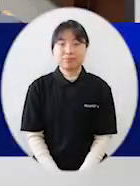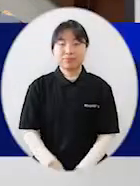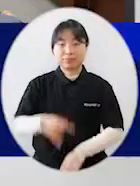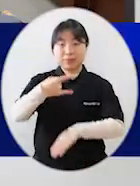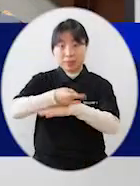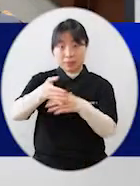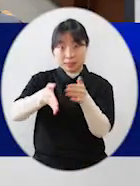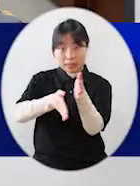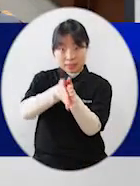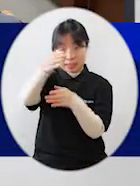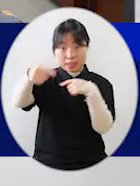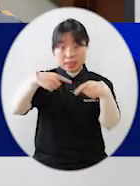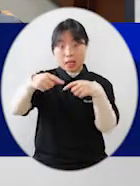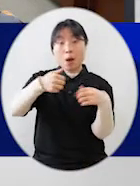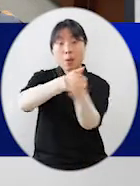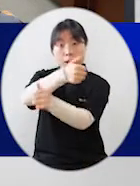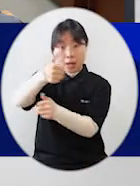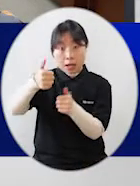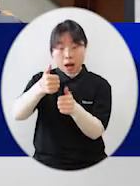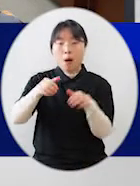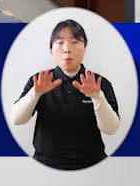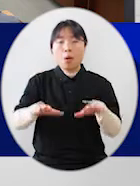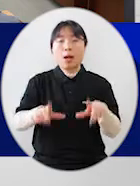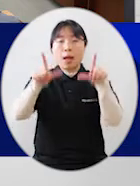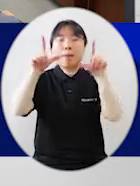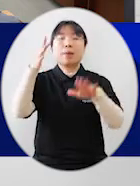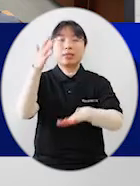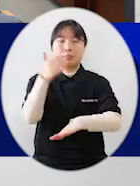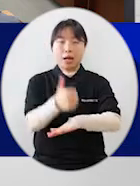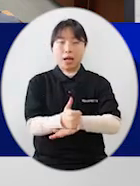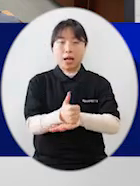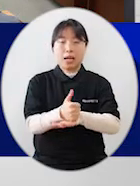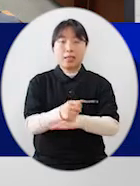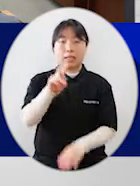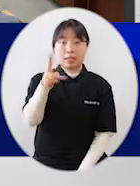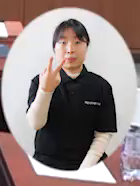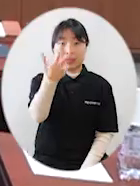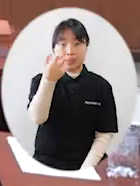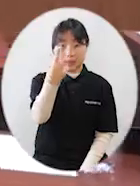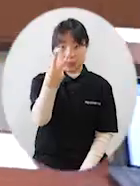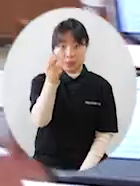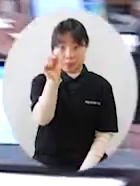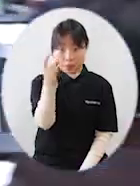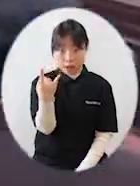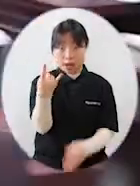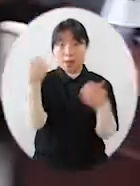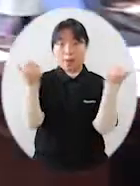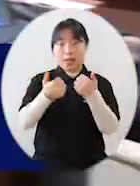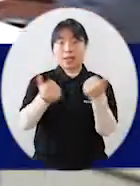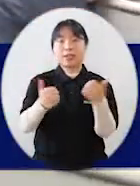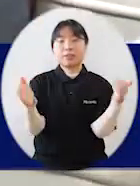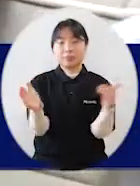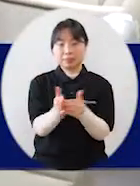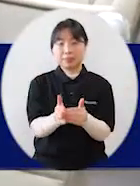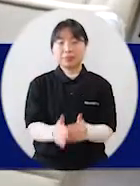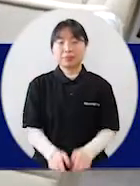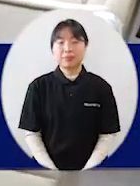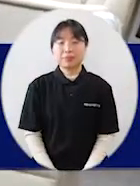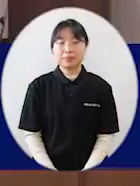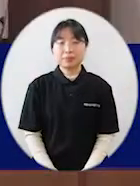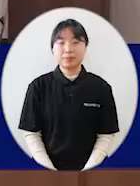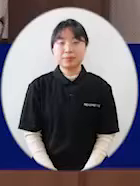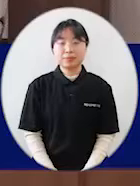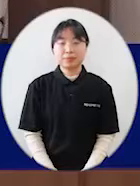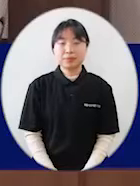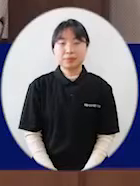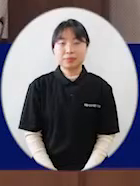의왕시 의회가 올해의 마지막 회기였던 제272회 정례회를 마무리했습니다. 이번 정례회에서는